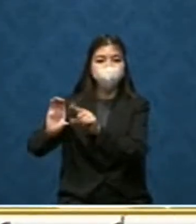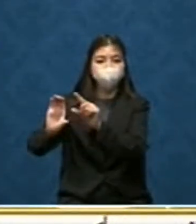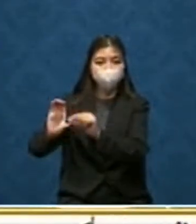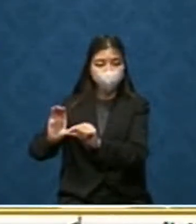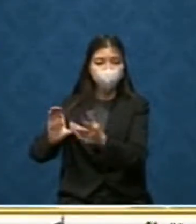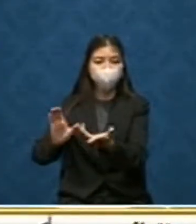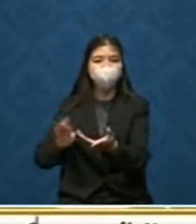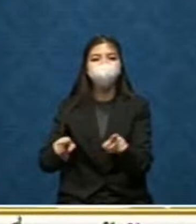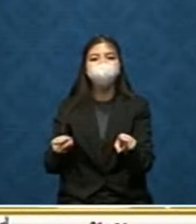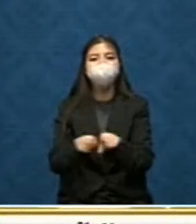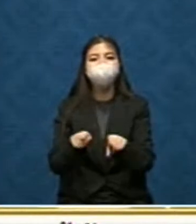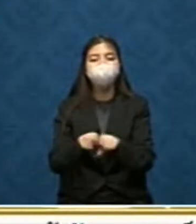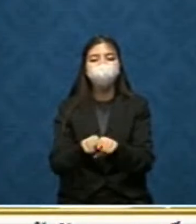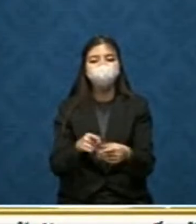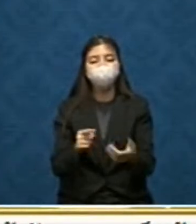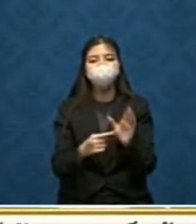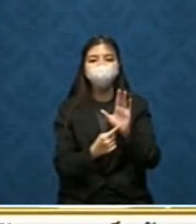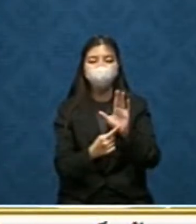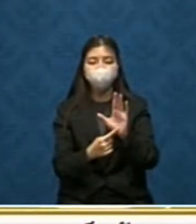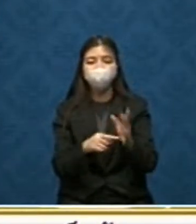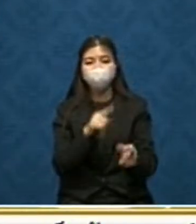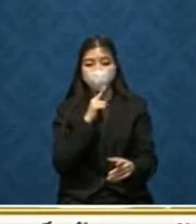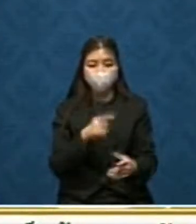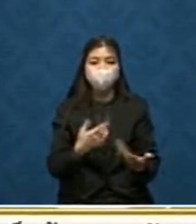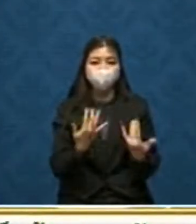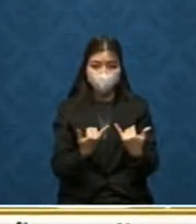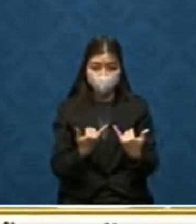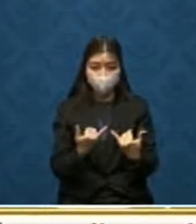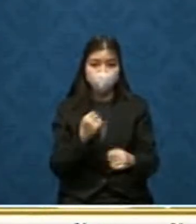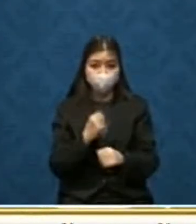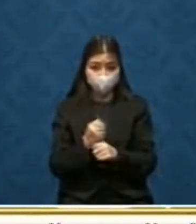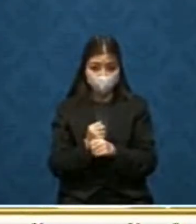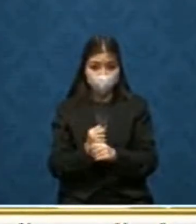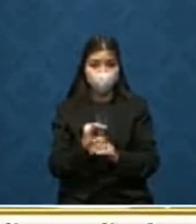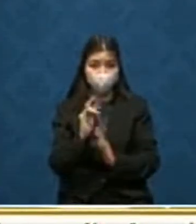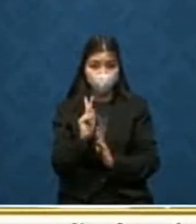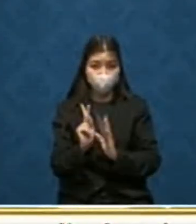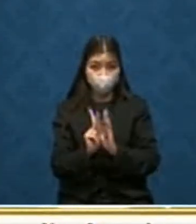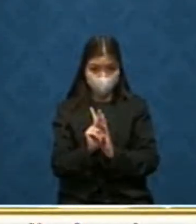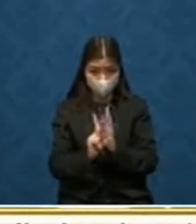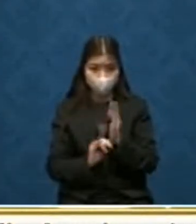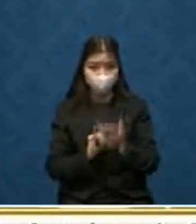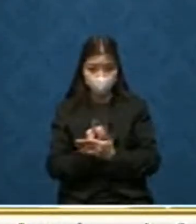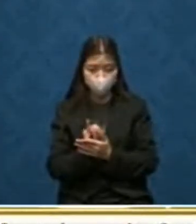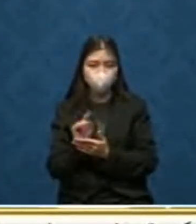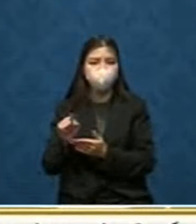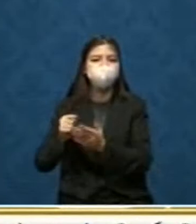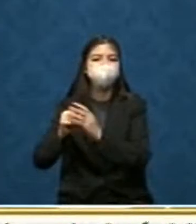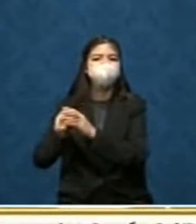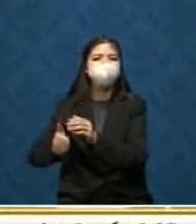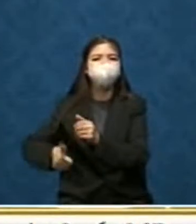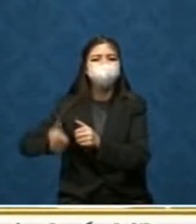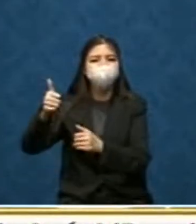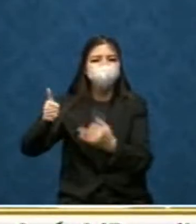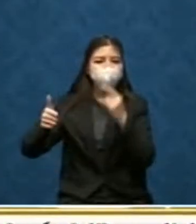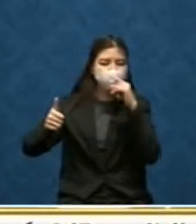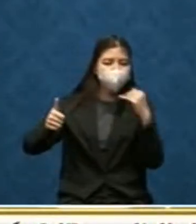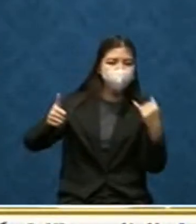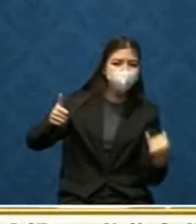แก่ถนศีขาวจะตายนะทุนศีเธอมานี่วามาตั้แต่ชีวิตเด็กเอา surgery